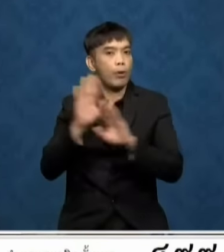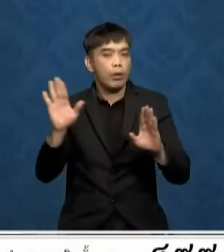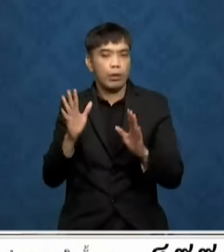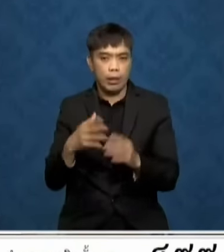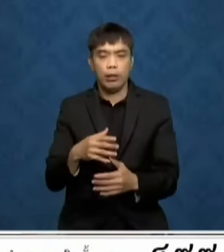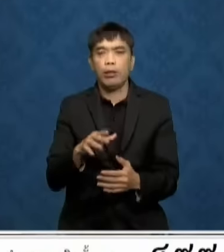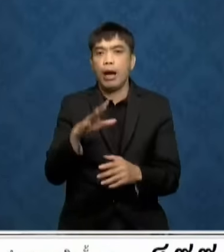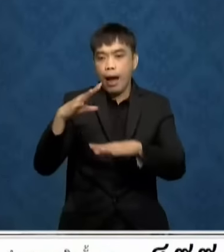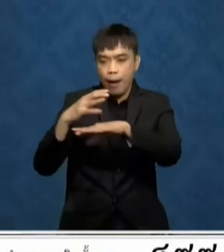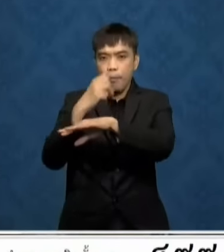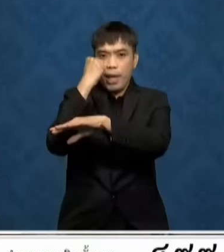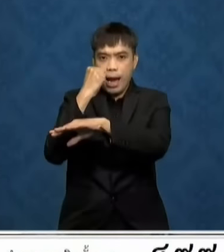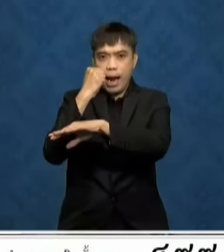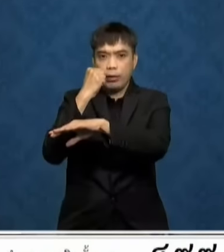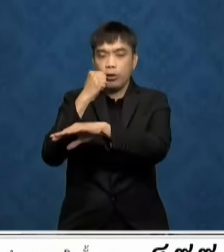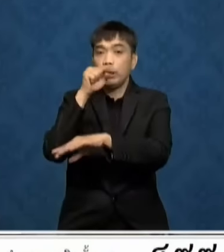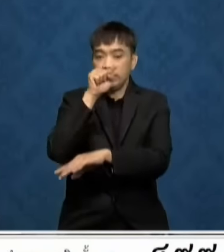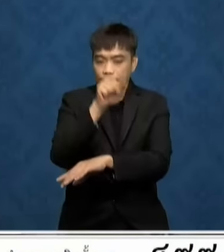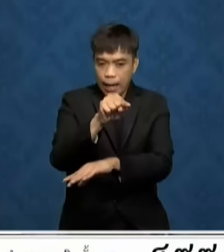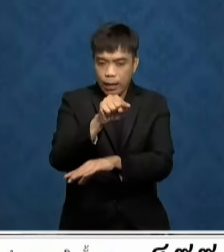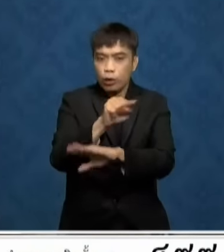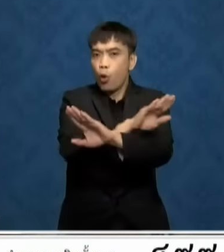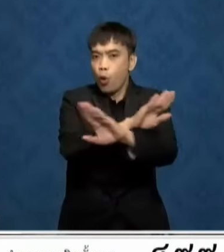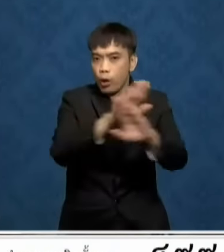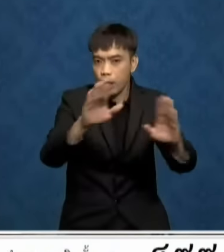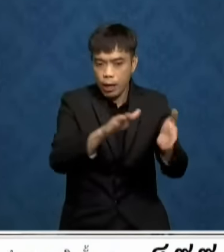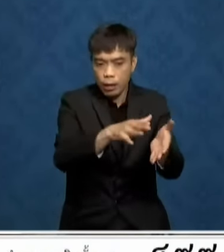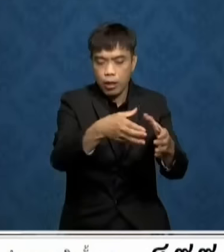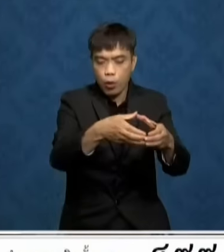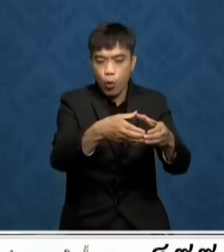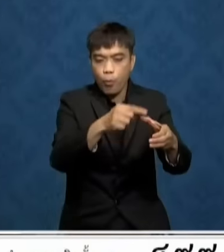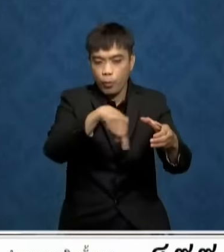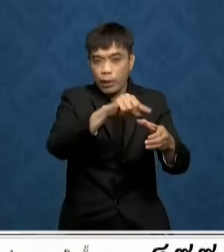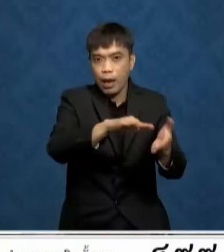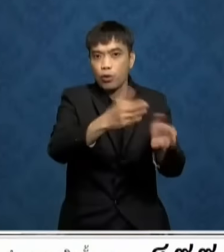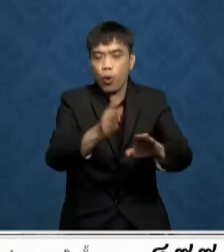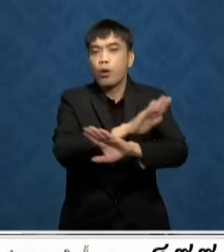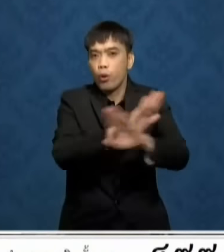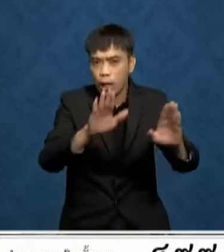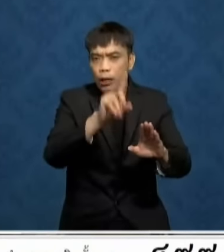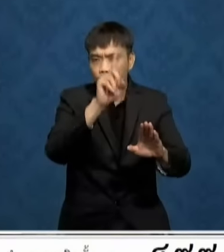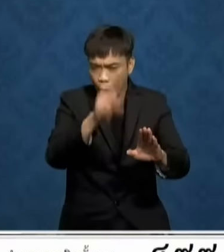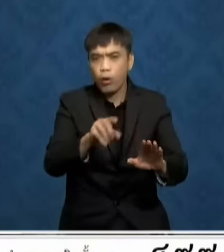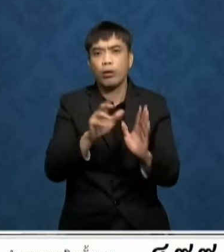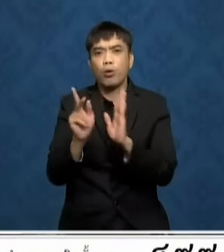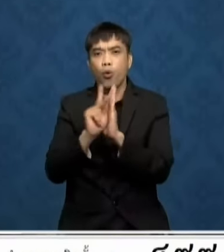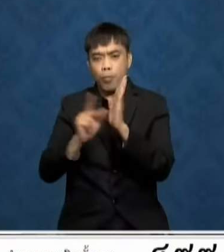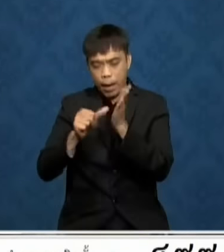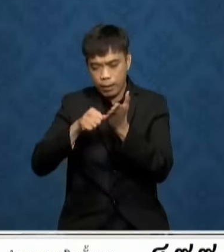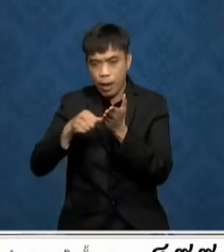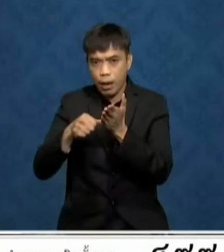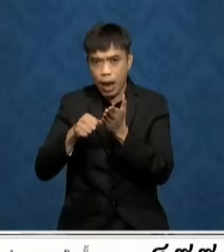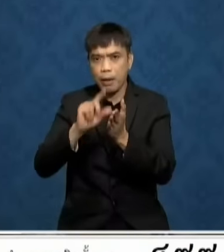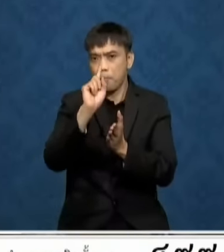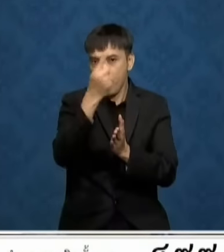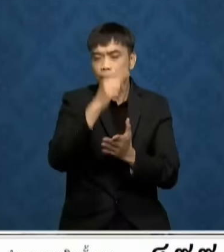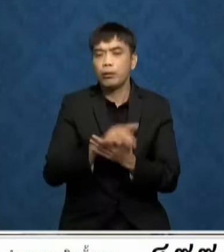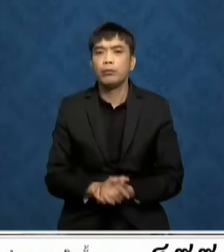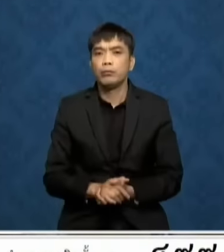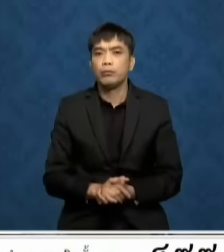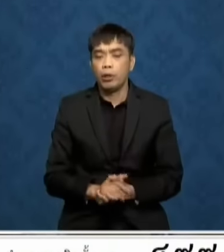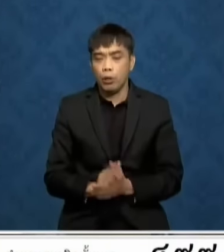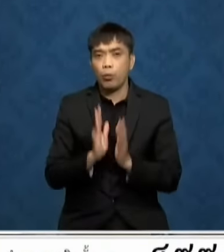กเลิกอำนาจยุบพรรคการเมืองในทุกกรณีนะครับถ้าเรายังเชื่อว่าอำนาจสูงสุดเป็นของประชาชนถ้าเรายังเห็นหัวประชาชนอยู่เนี่ยเราก็ต้องไว้